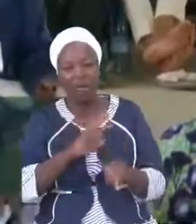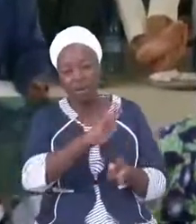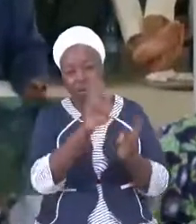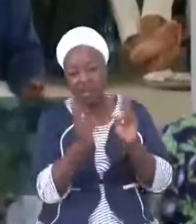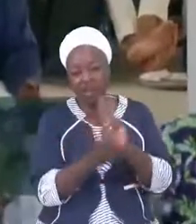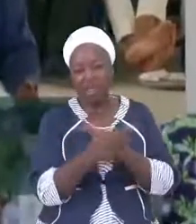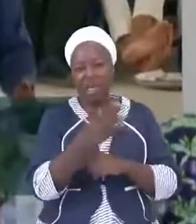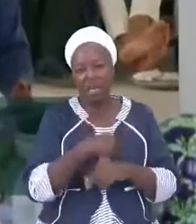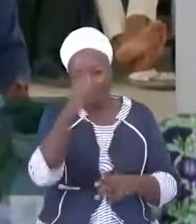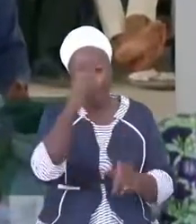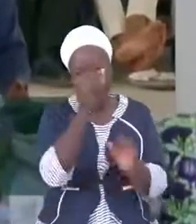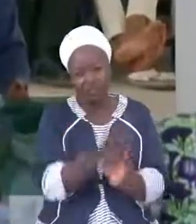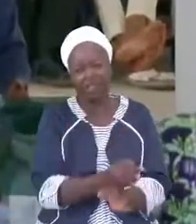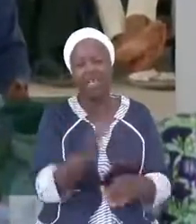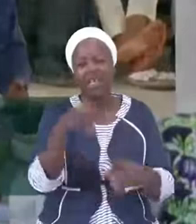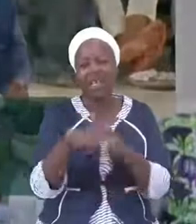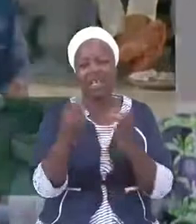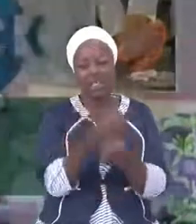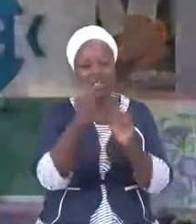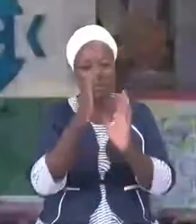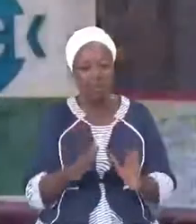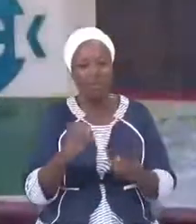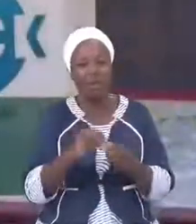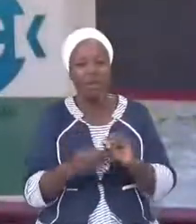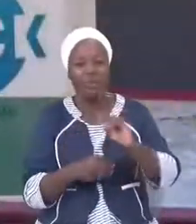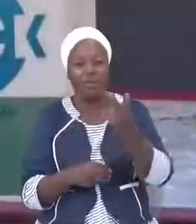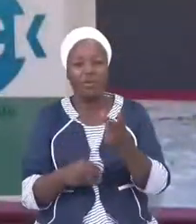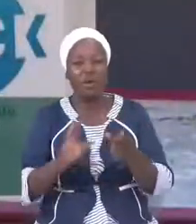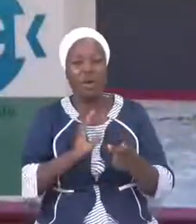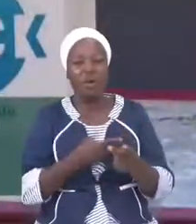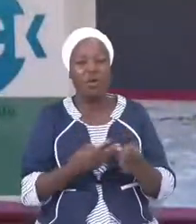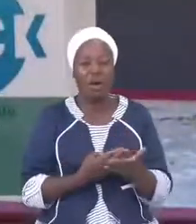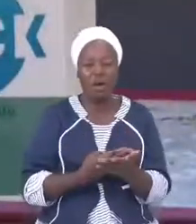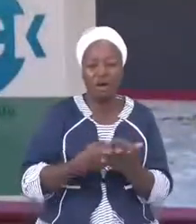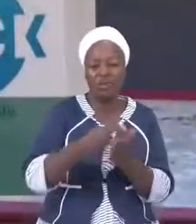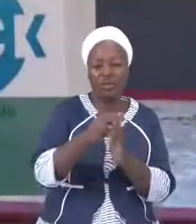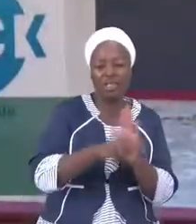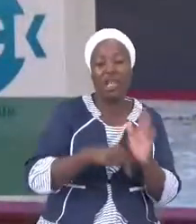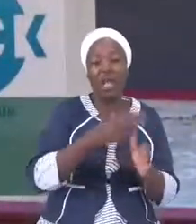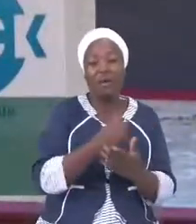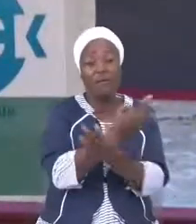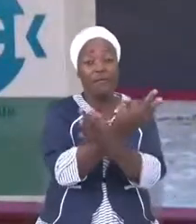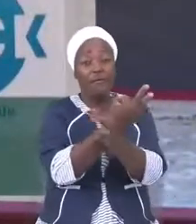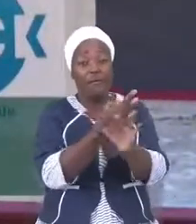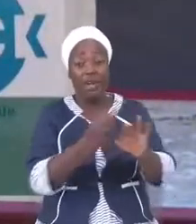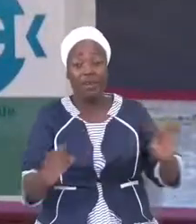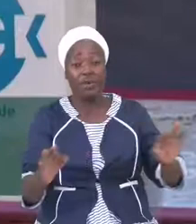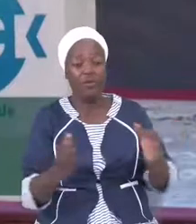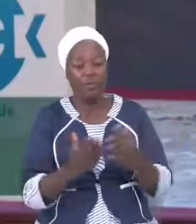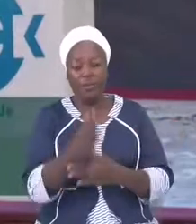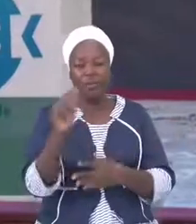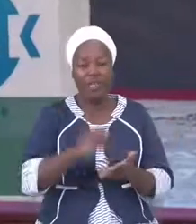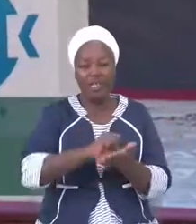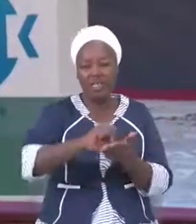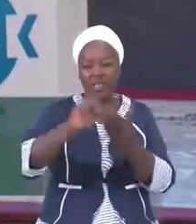1. Notre repentance et notre foi dans le Sauveur. 2. Notre justice et